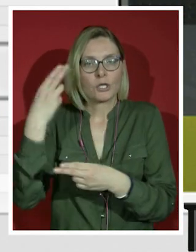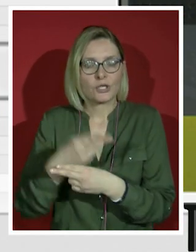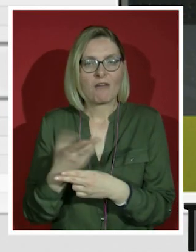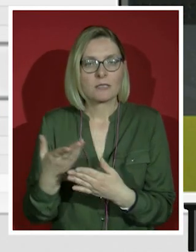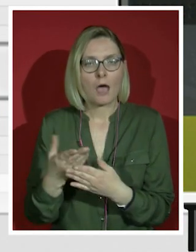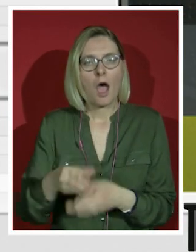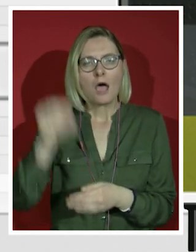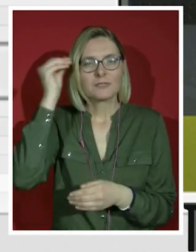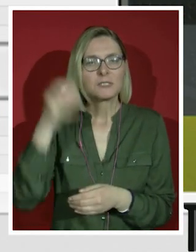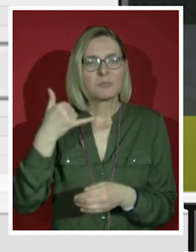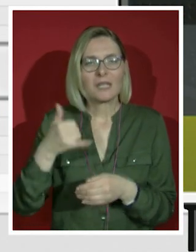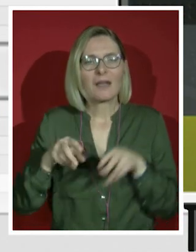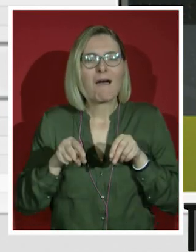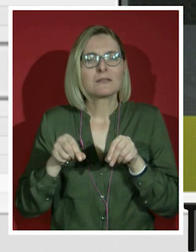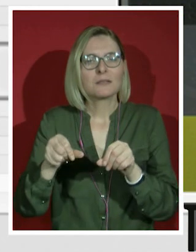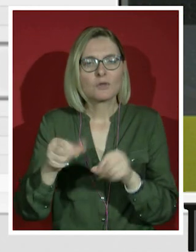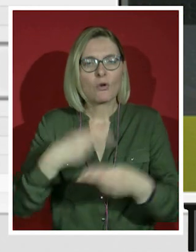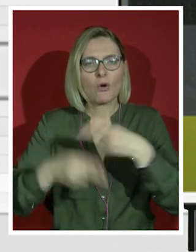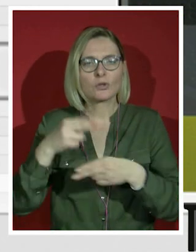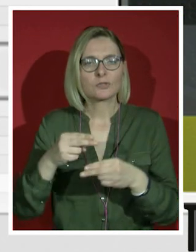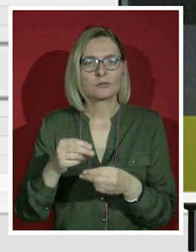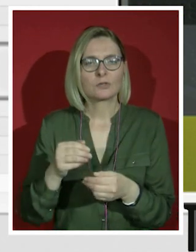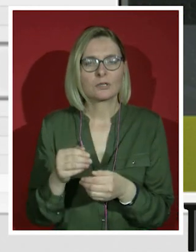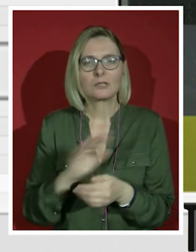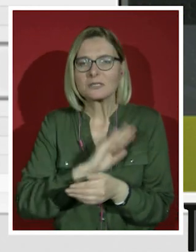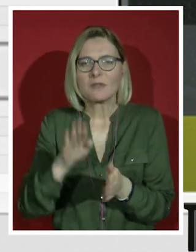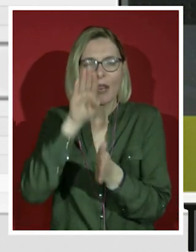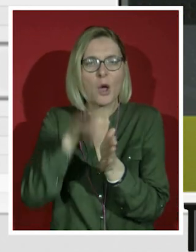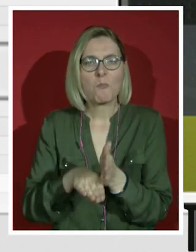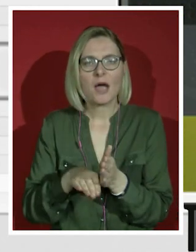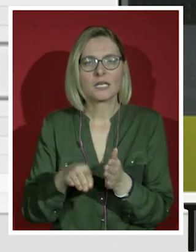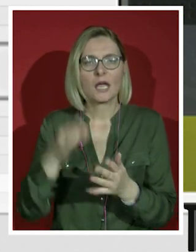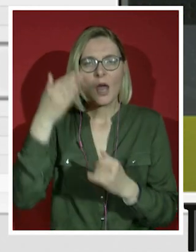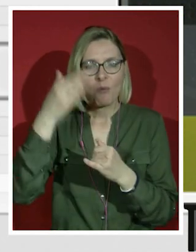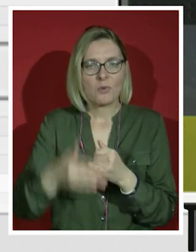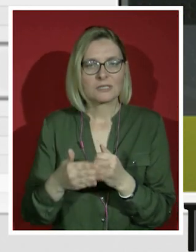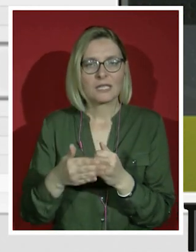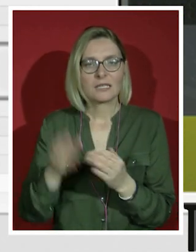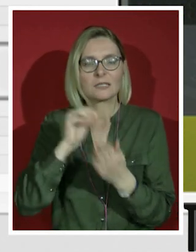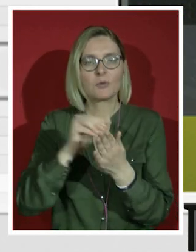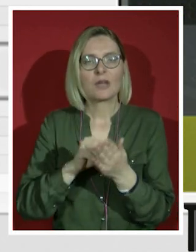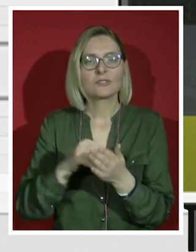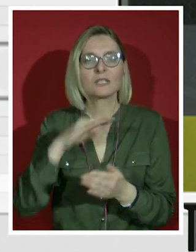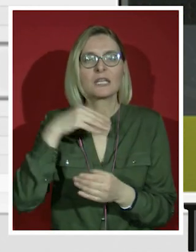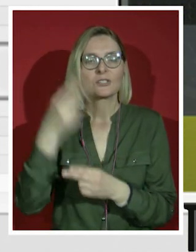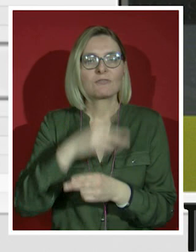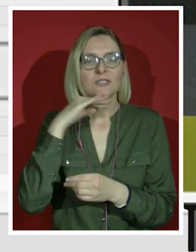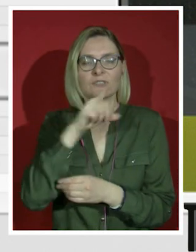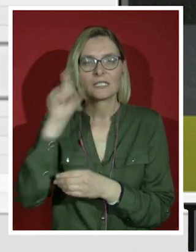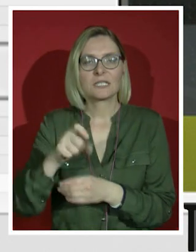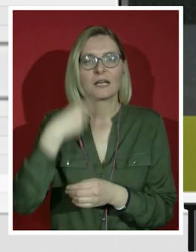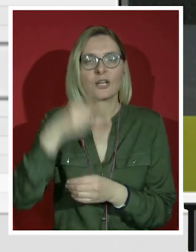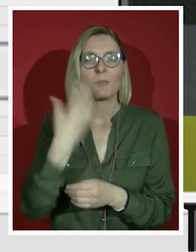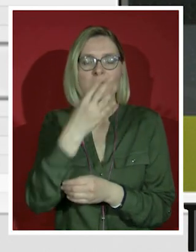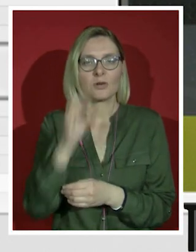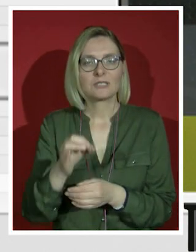Значи, свесни сме дека земјоделието, оштарството се ни е во опаѓање. Последните податоци на Државниот завод на статистика кажаа 50%